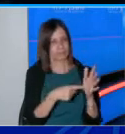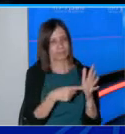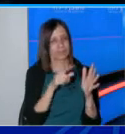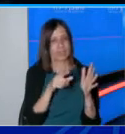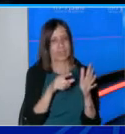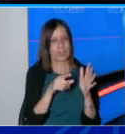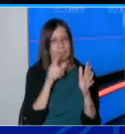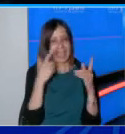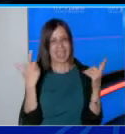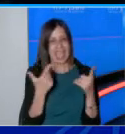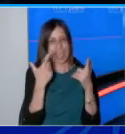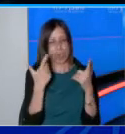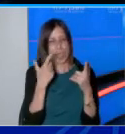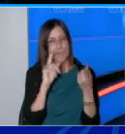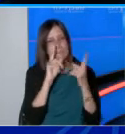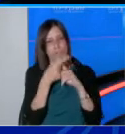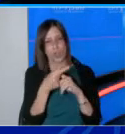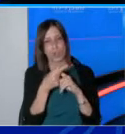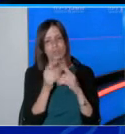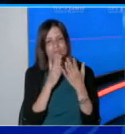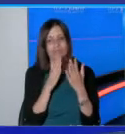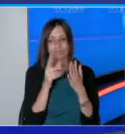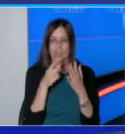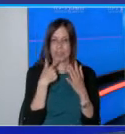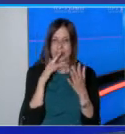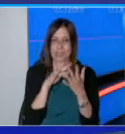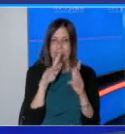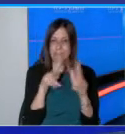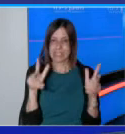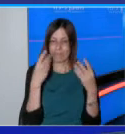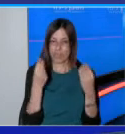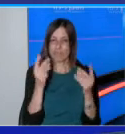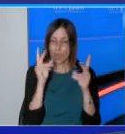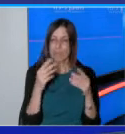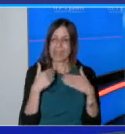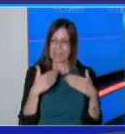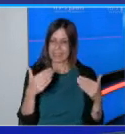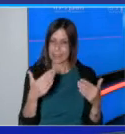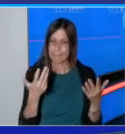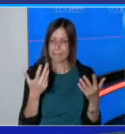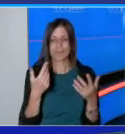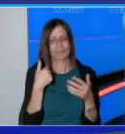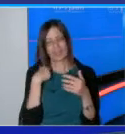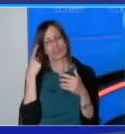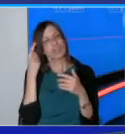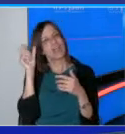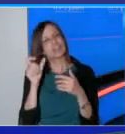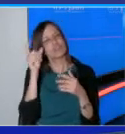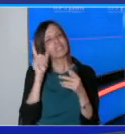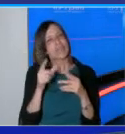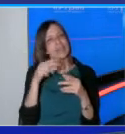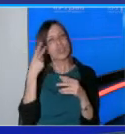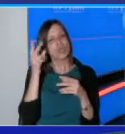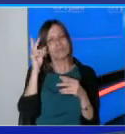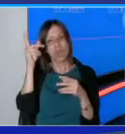תעודות זהות, זה בסדר? אנחנו נמצאים במצב טוב? אנחנו יכולים להתקדם? אתה יודע מה? אני חושבת, אנשים צריכים להיות